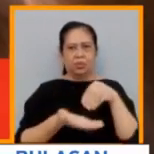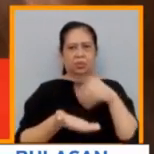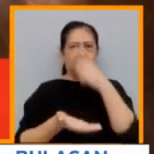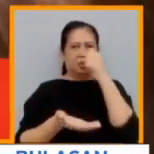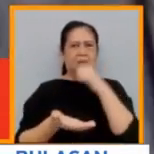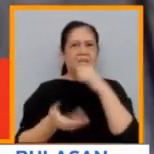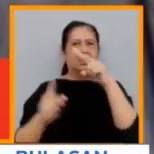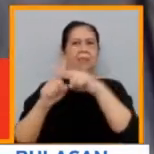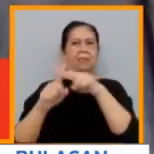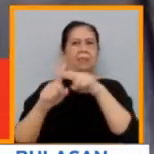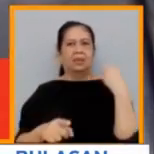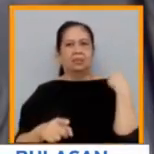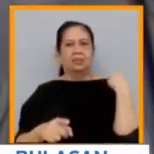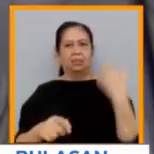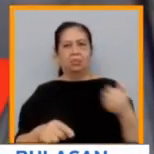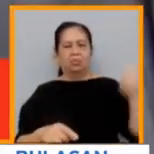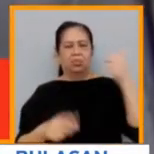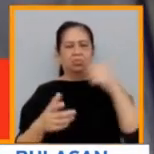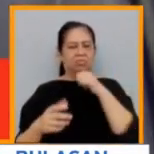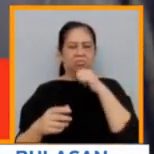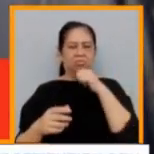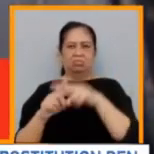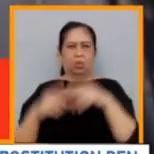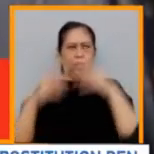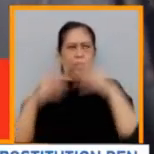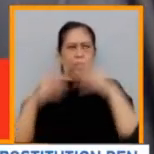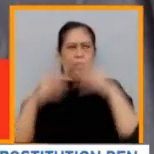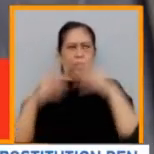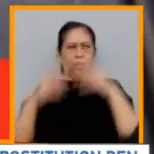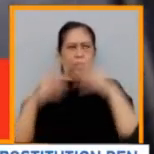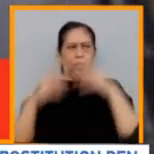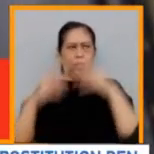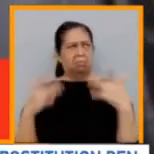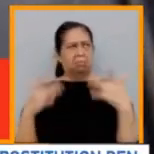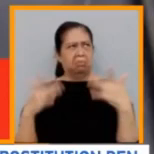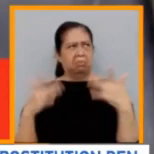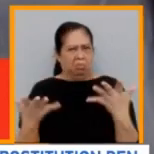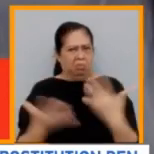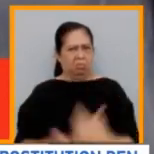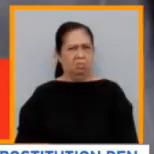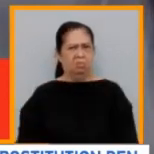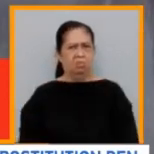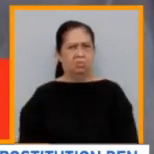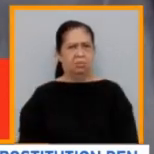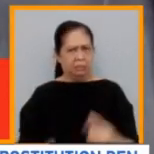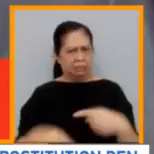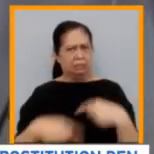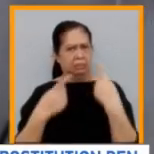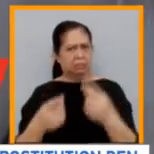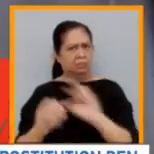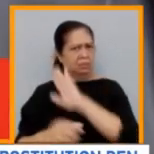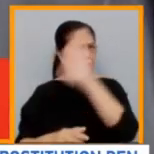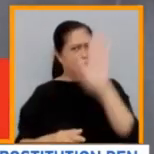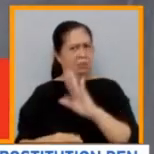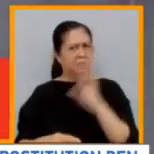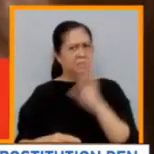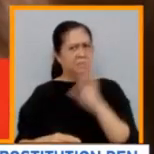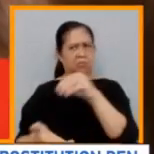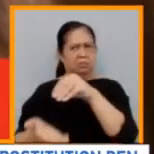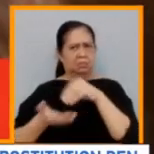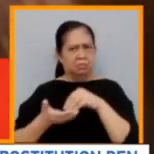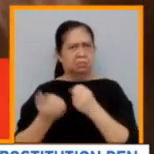operator niya. Ayaw ko ba? Parang wala naman. Simulat sa pool, wala pa akong natanggap ng mga subsidy na